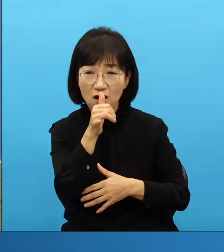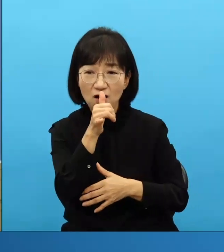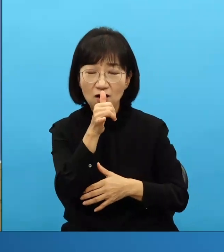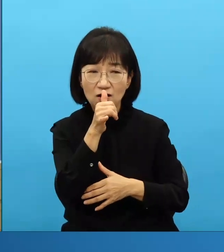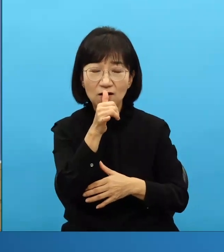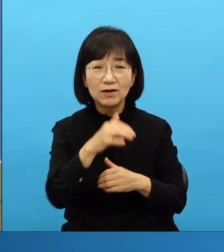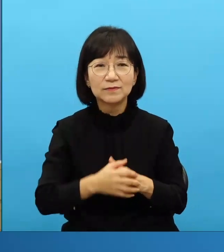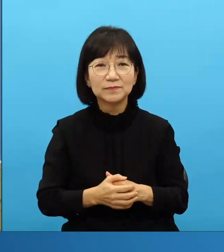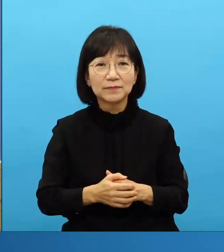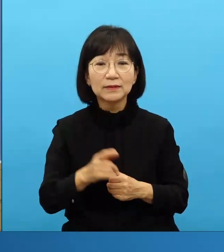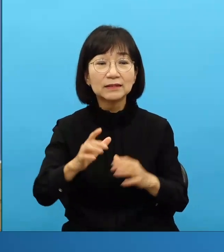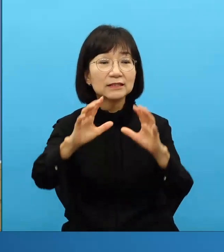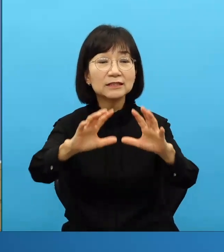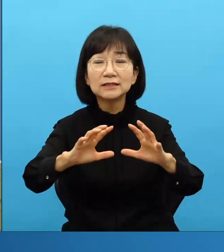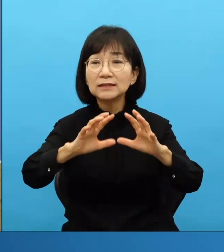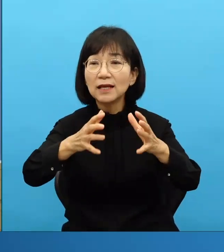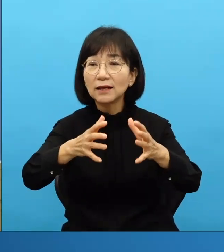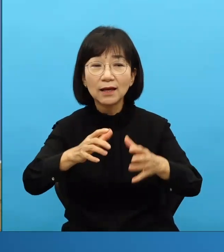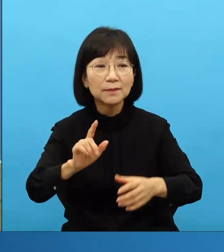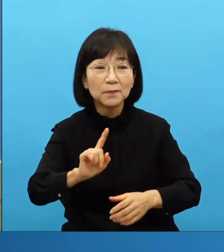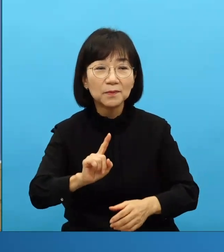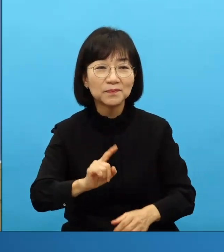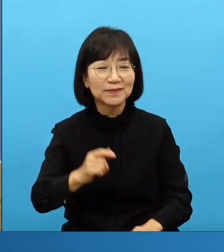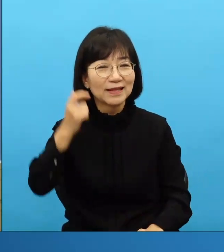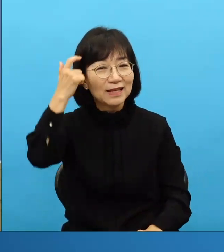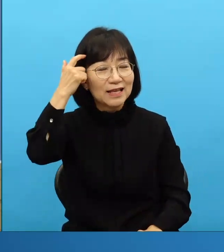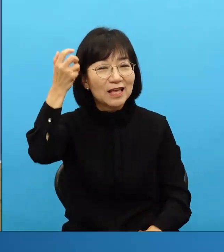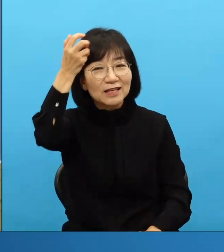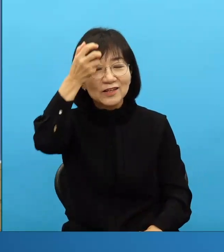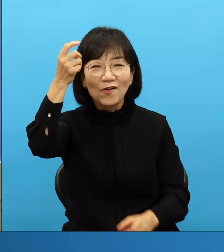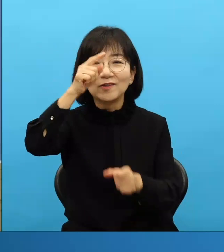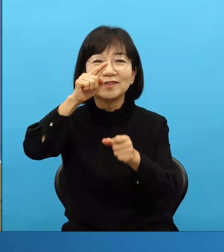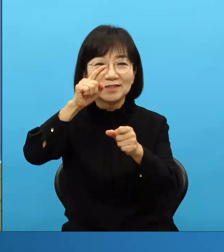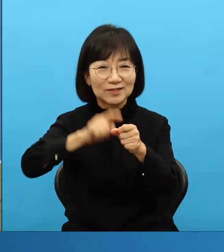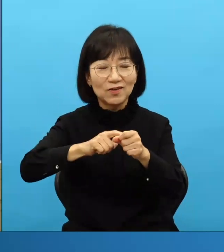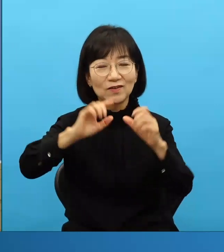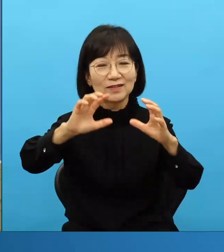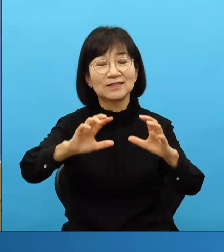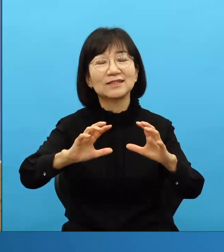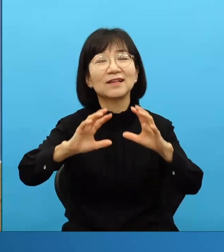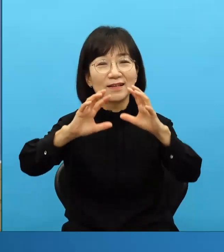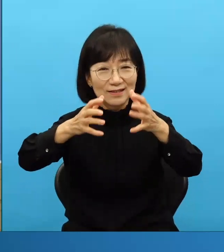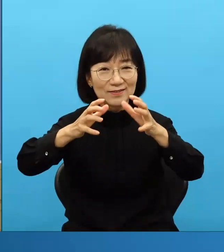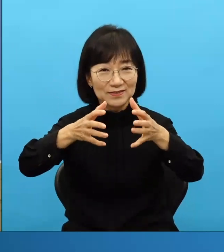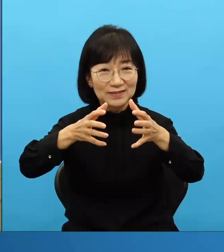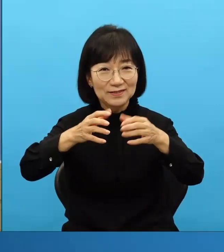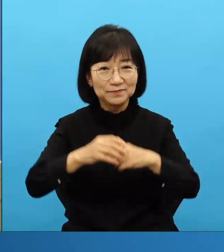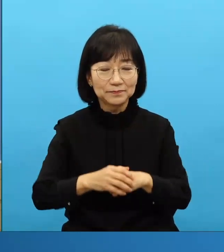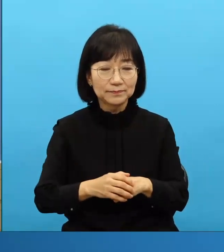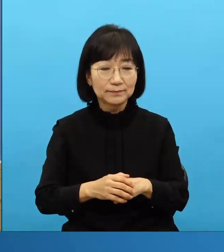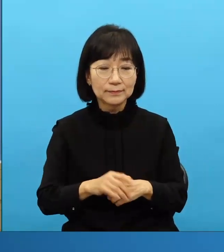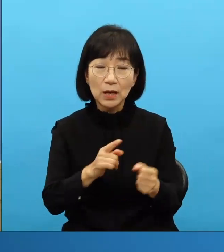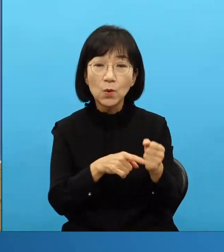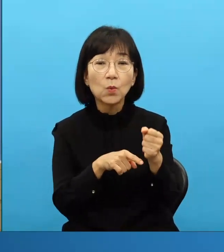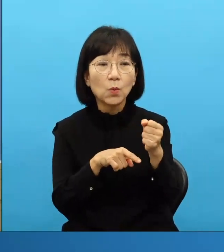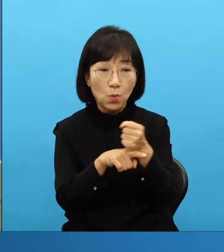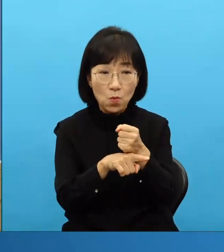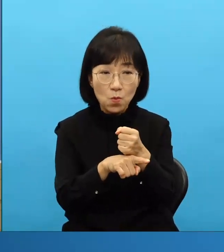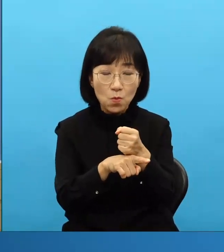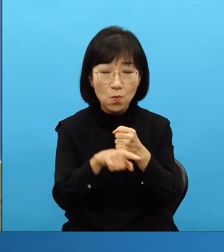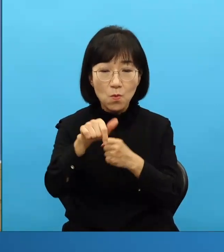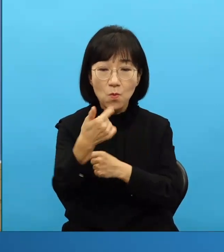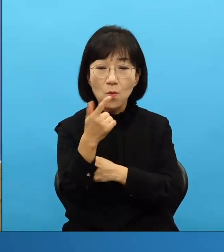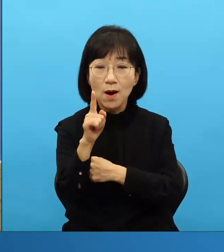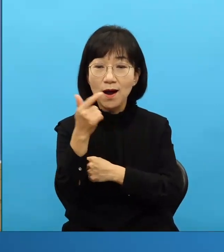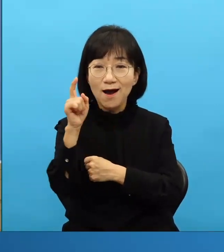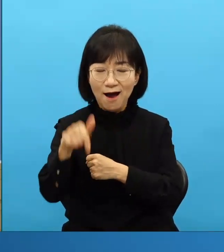about. 그 세계를 이름하여 우리는 영적 세계라 그러죠. And that world we call it a spiritual realm. 자, 과학이 발전하죠. And the science develops.